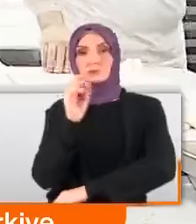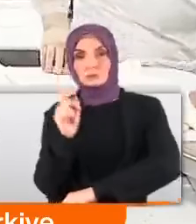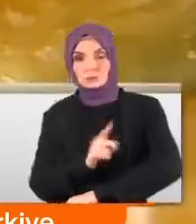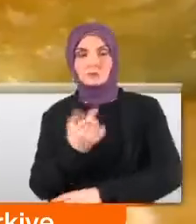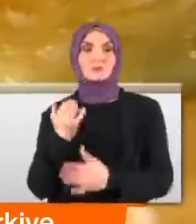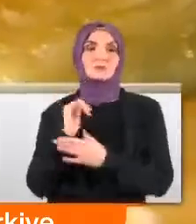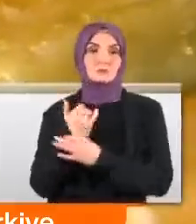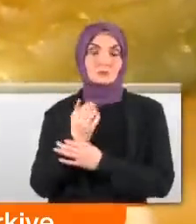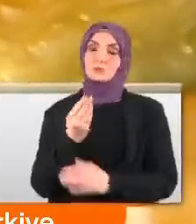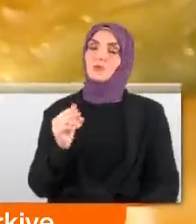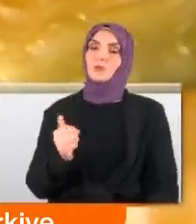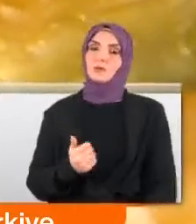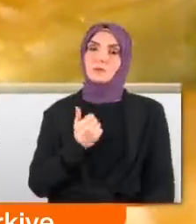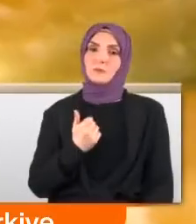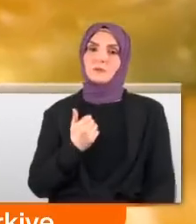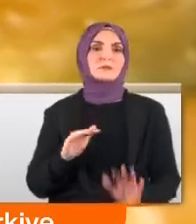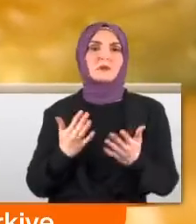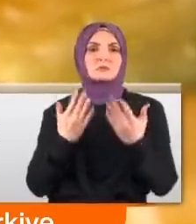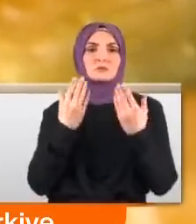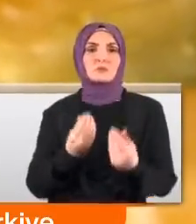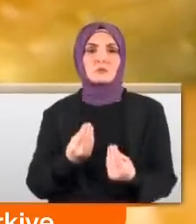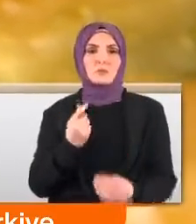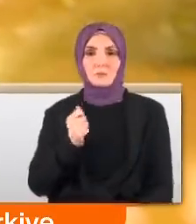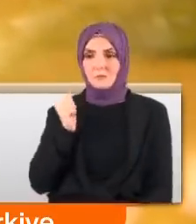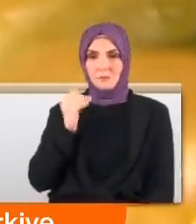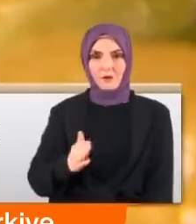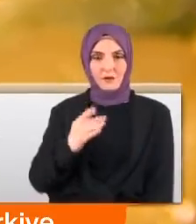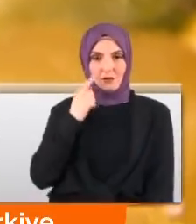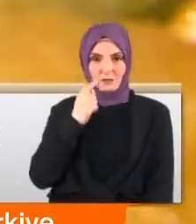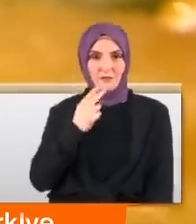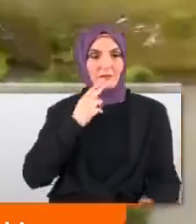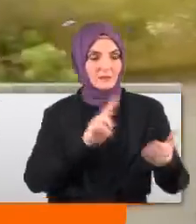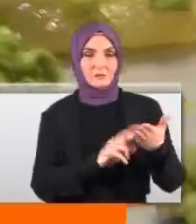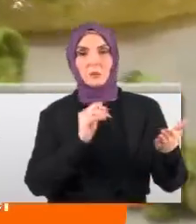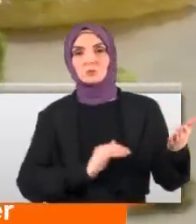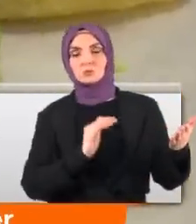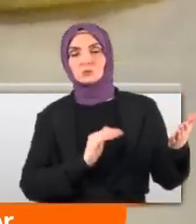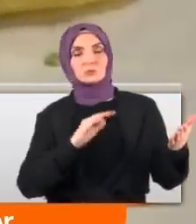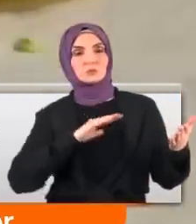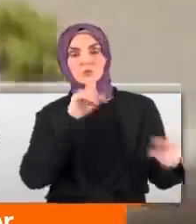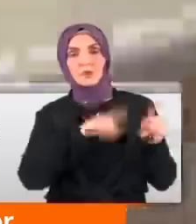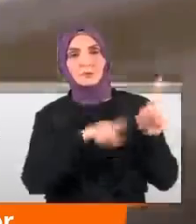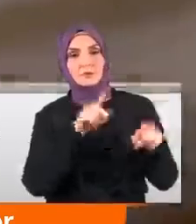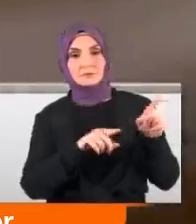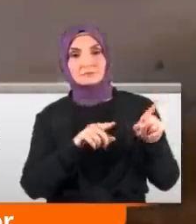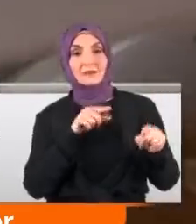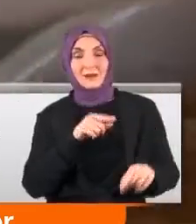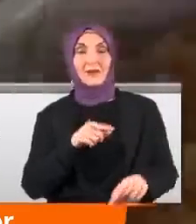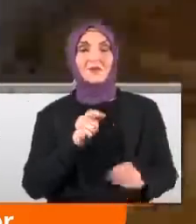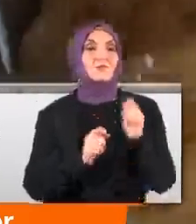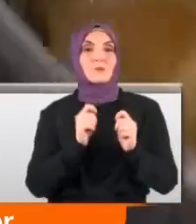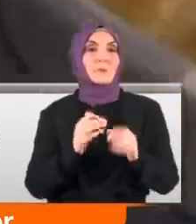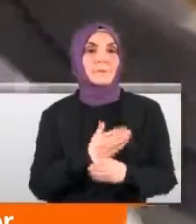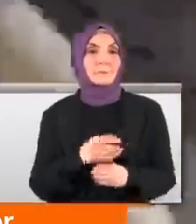ustalığı çok önemli. Peki nasıl oluyor da bu yüksek maliyet etikete düşerek yansıyor? Bunun sırrı da yine kullanılan malzemede